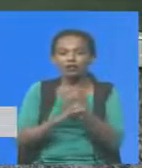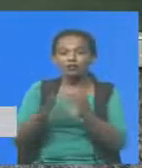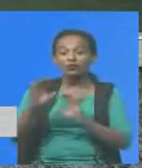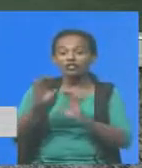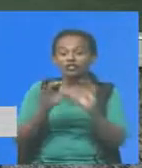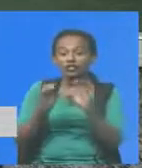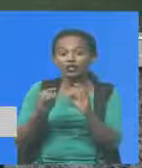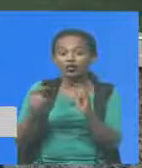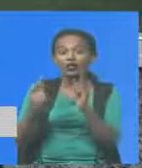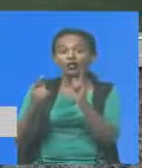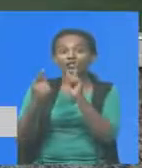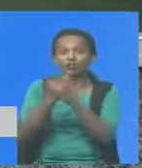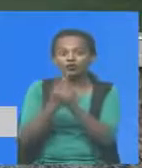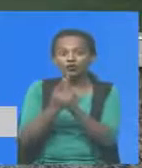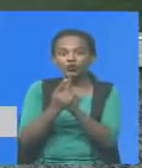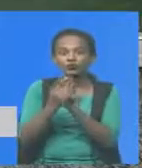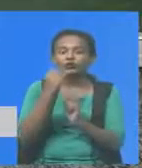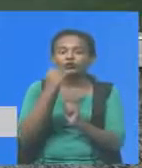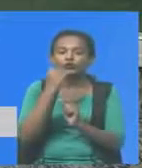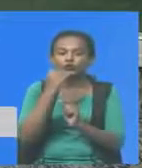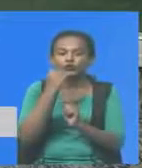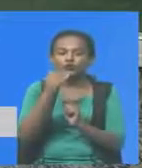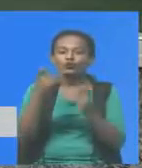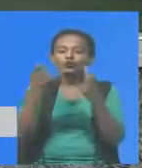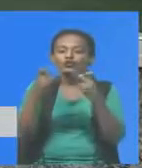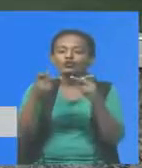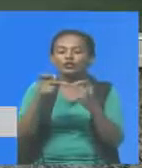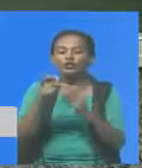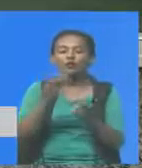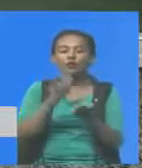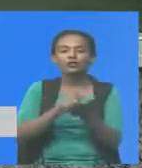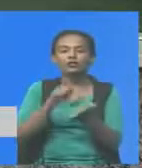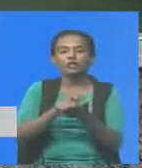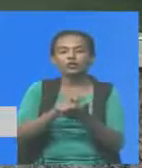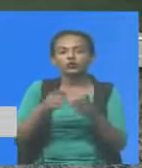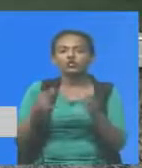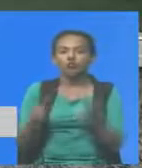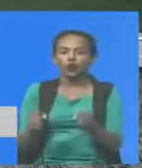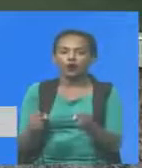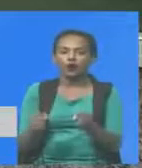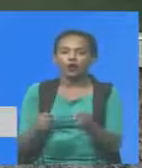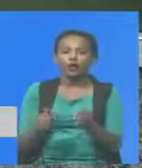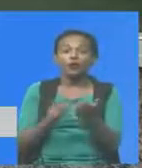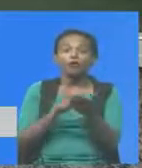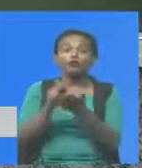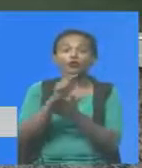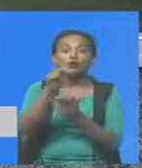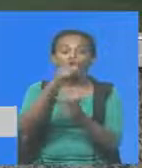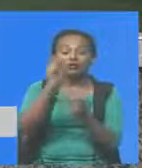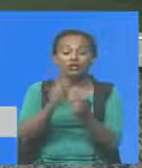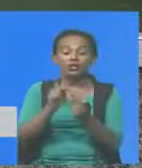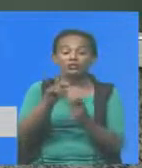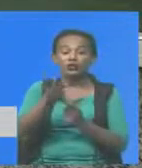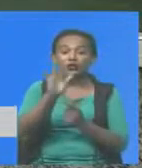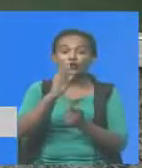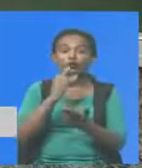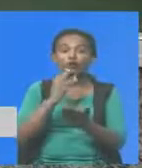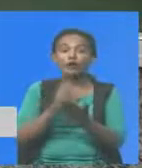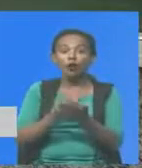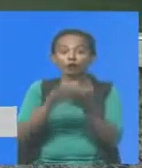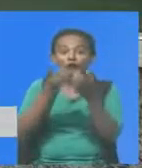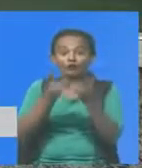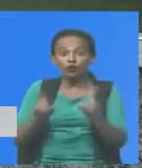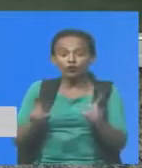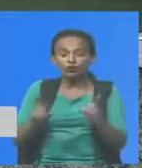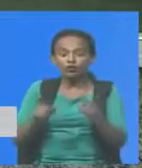ግንኙነት እጅግ በጣም አመርቂ ድል ማስመዝገብ ተችሏል። በዲፕሎማሲያዊ ስኬት ከተገኙ መልካም ፍሬዎች